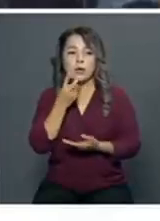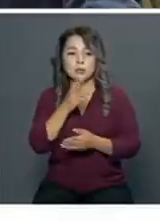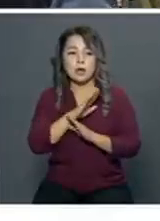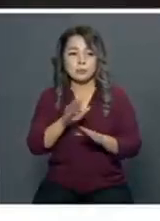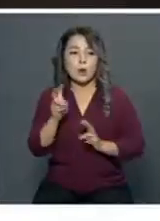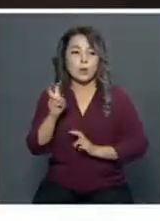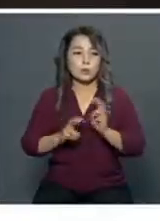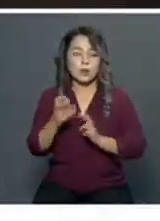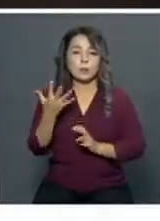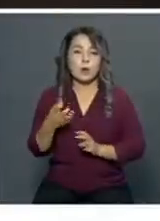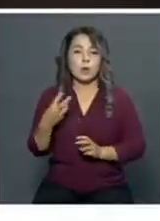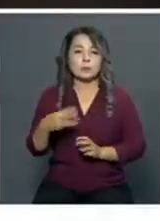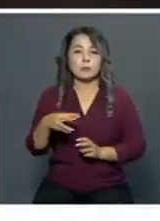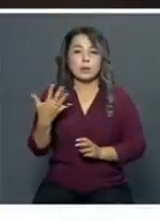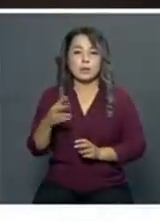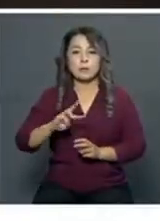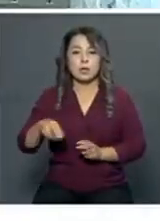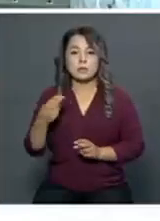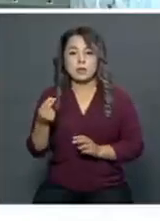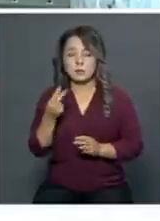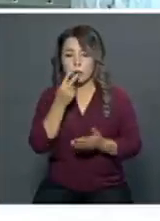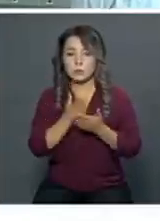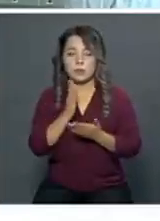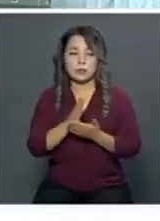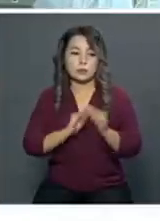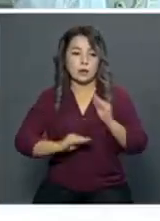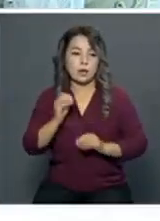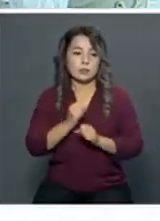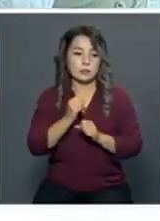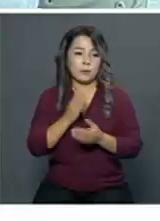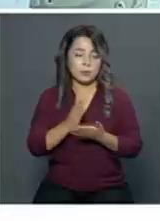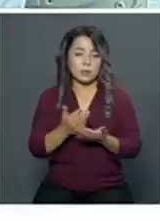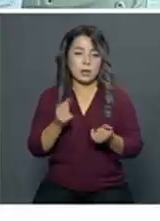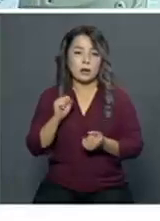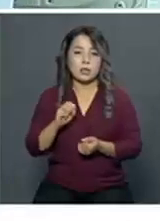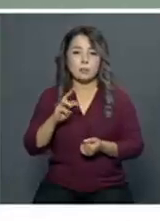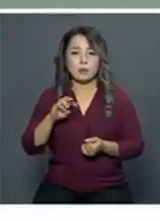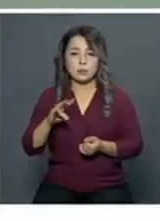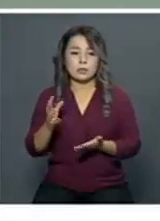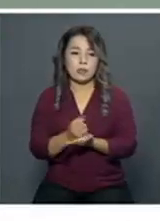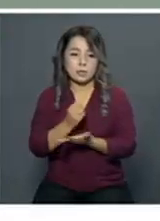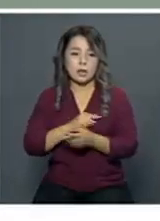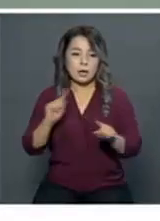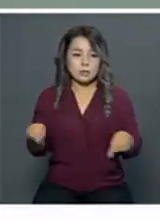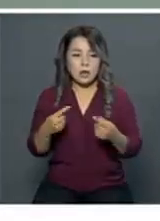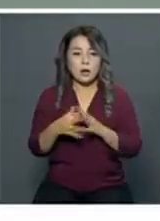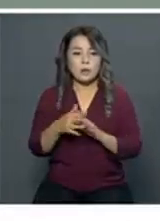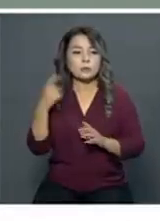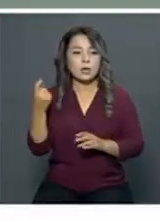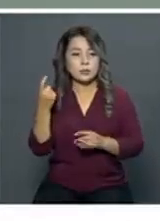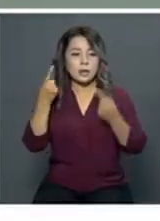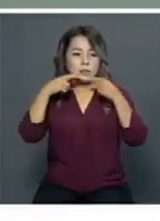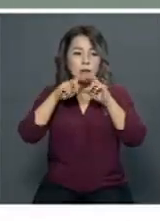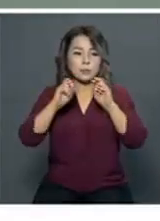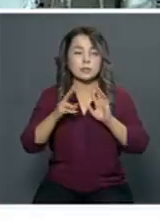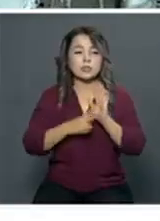өндіріс 535 миллиард теңгені құраған. Ал Асқар Мамин осындай жетістіктер бола тұра, елдегі ауыл шаруашылығы